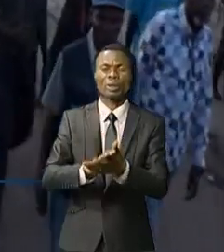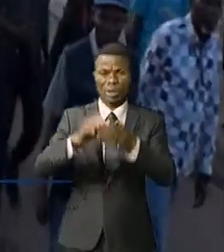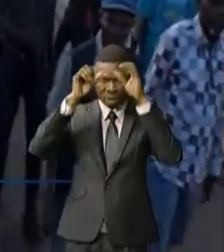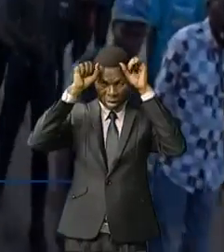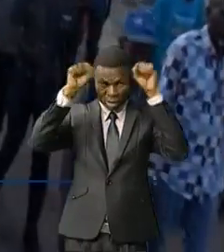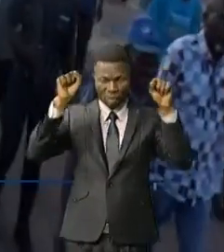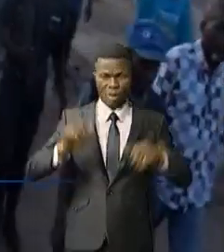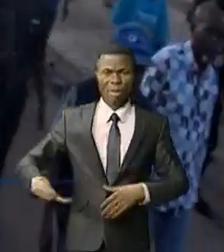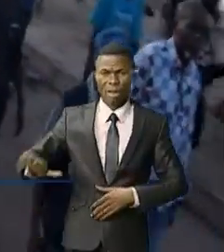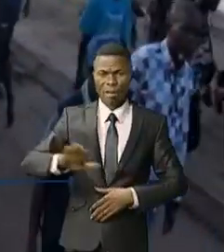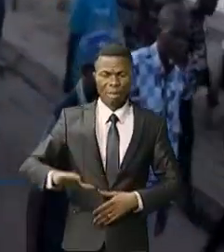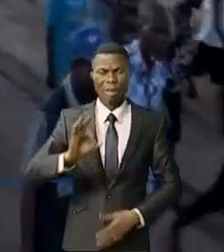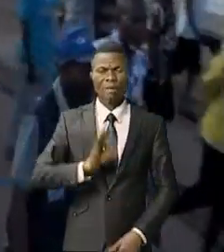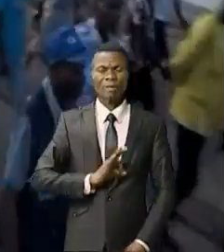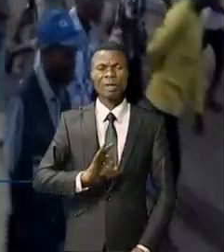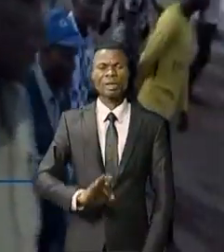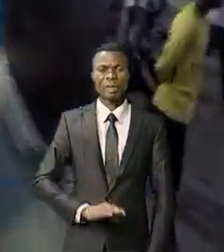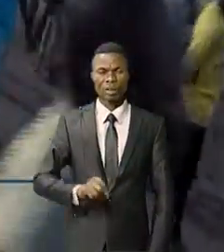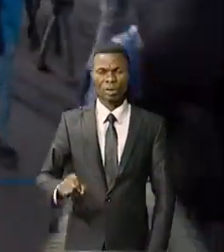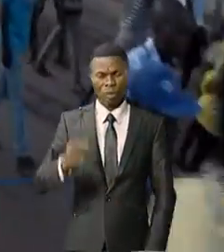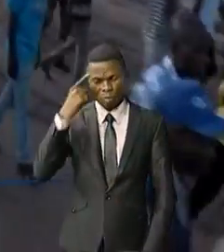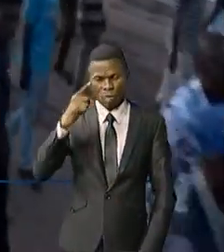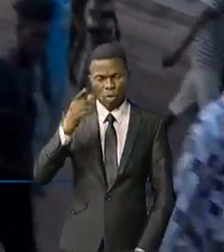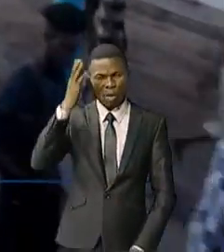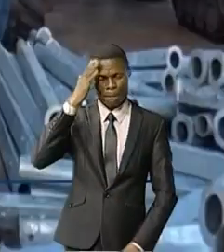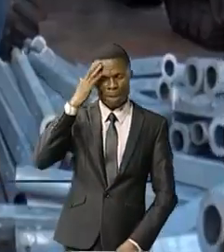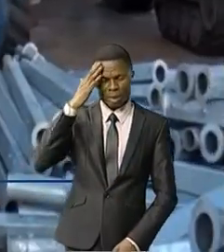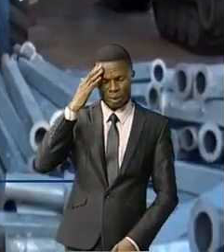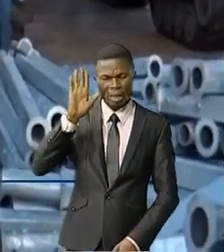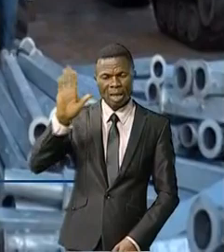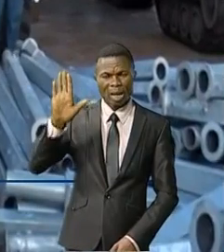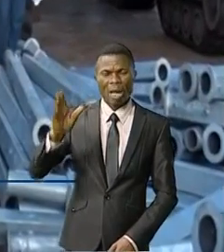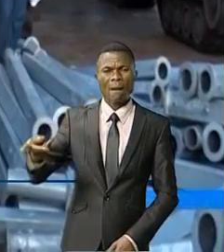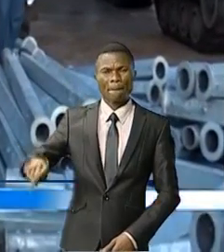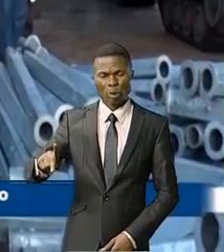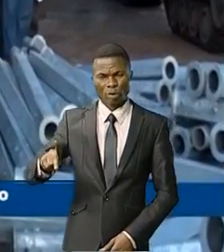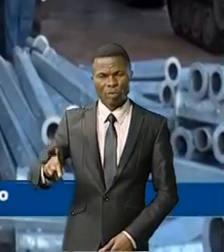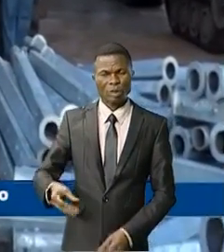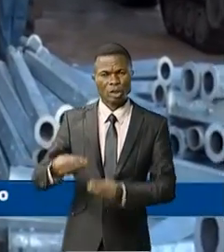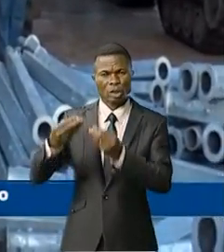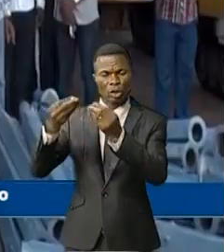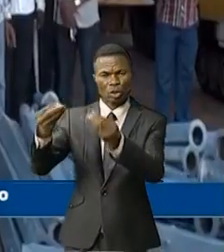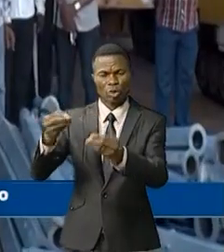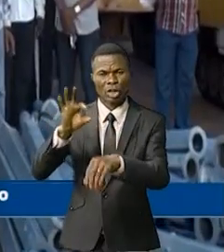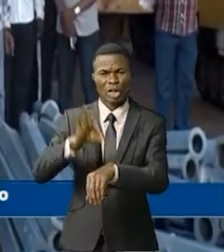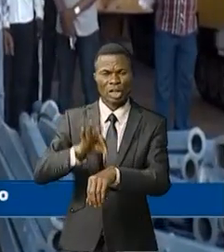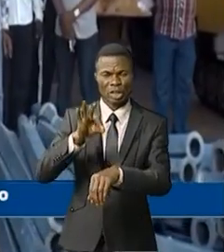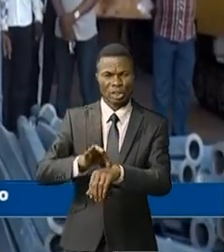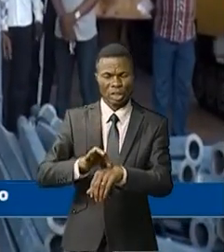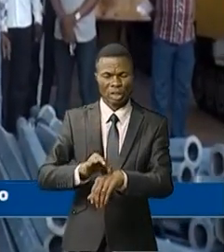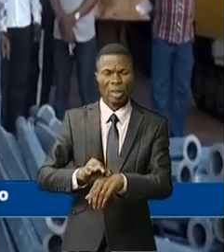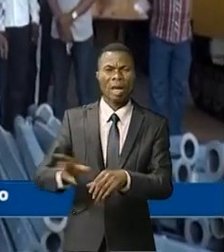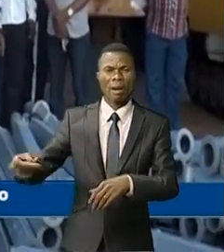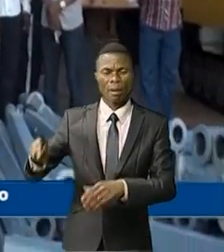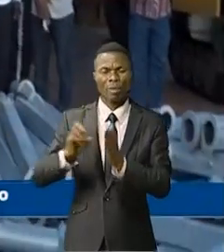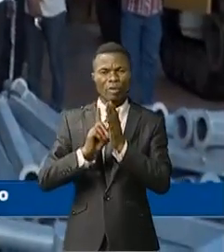l'État, Félix-Antoine Tshisekedi Tshilombo, qui grâce à son accession à la magistrature suprême de notre pays, la